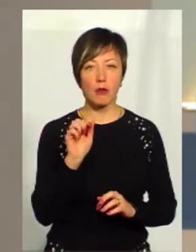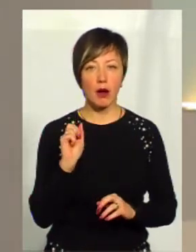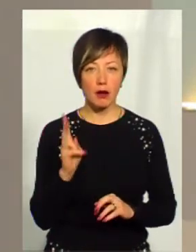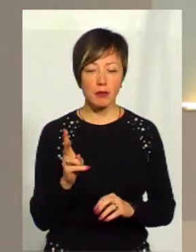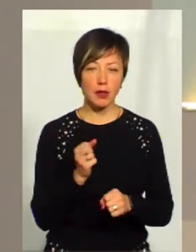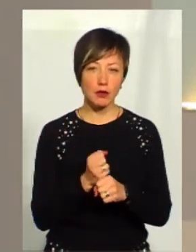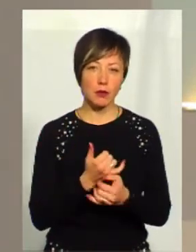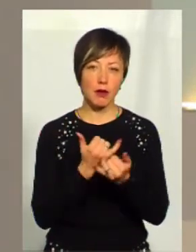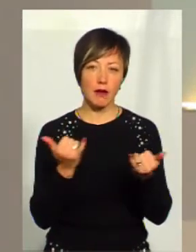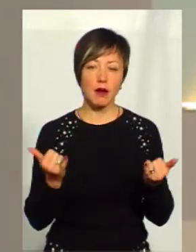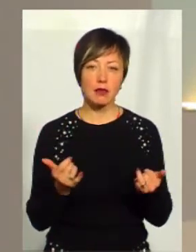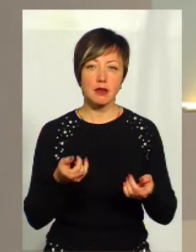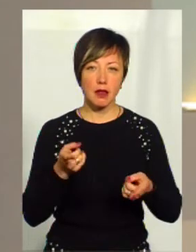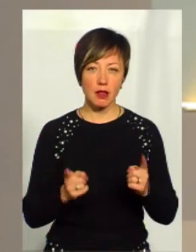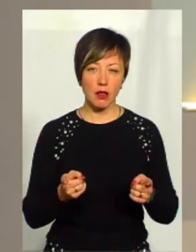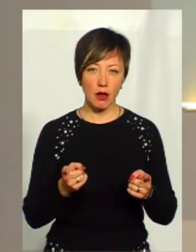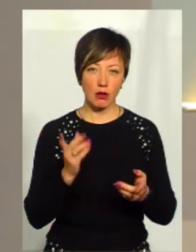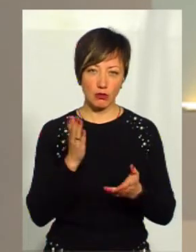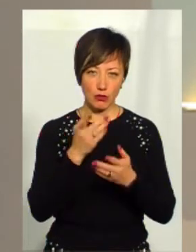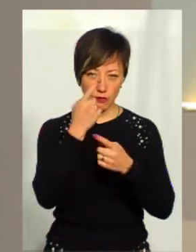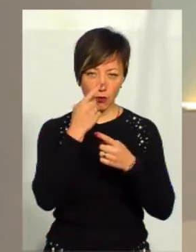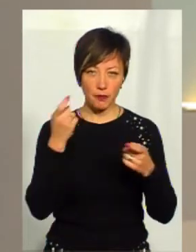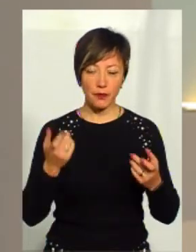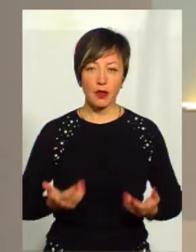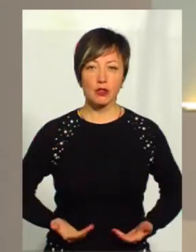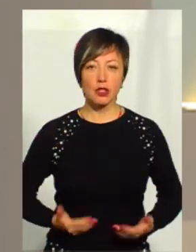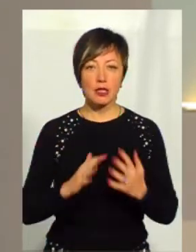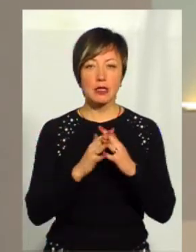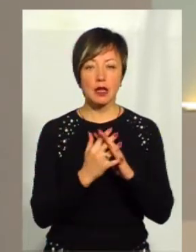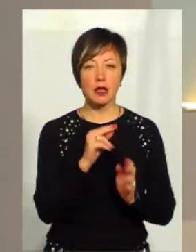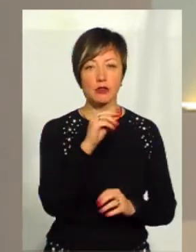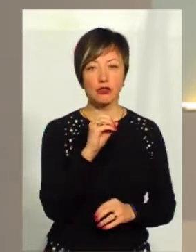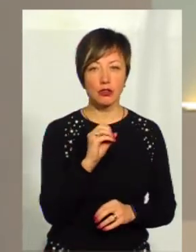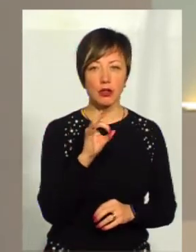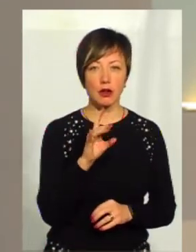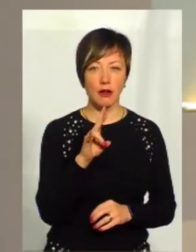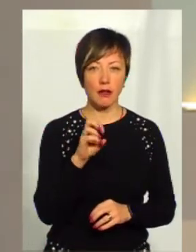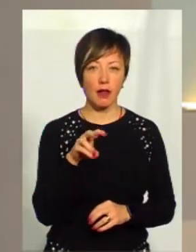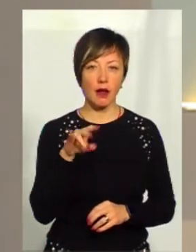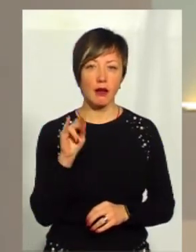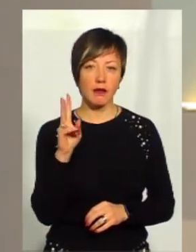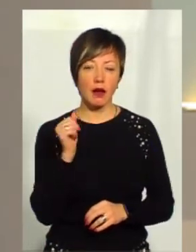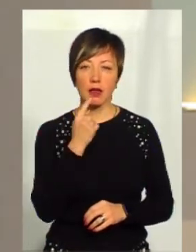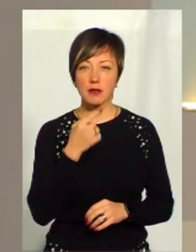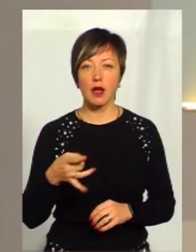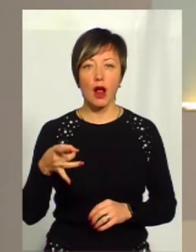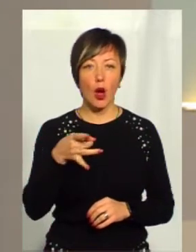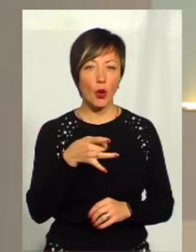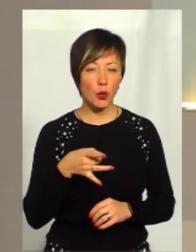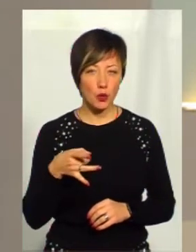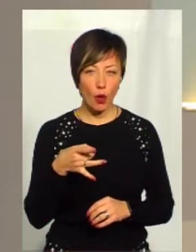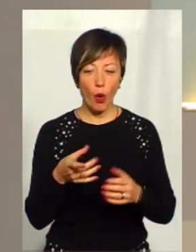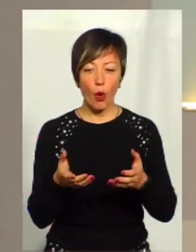Рибак. Працюємо для вас наживо. Житель села Чернелівка Красилівського району Борис